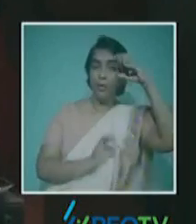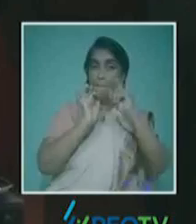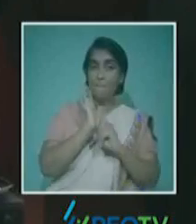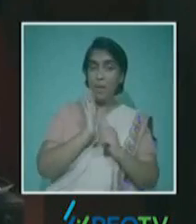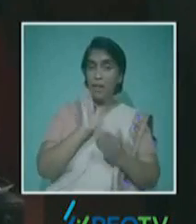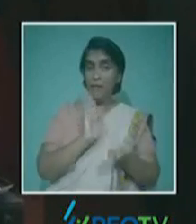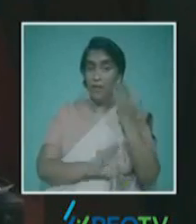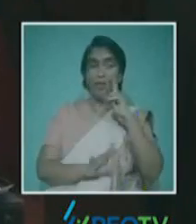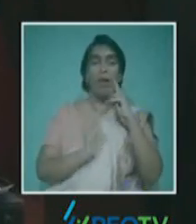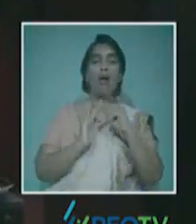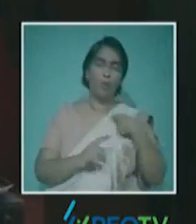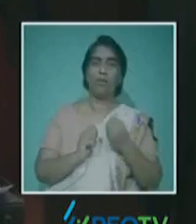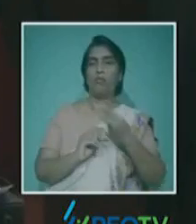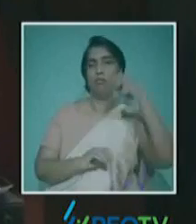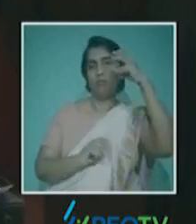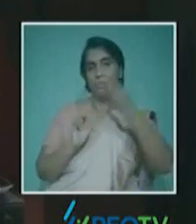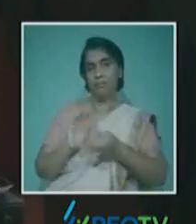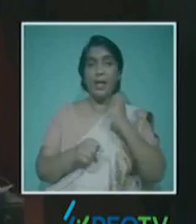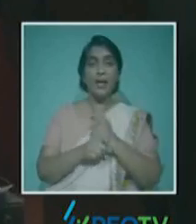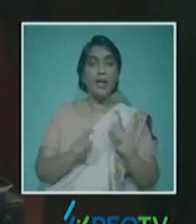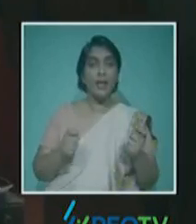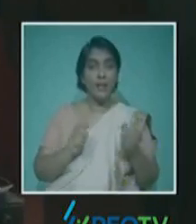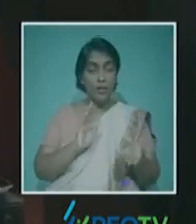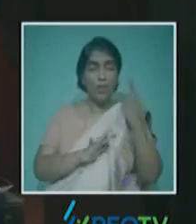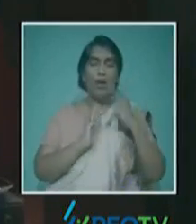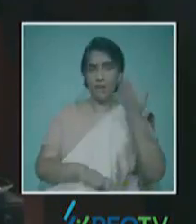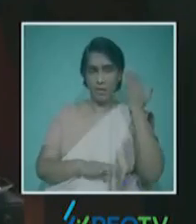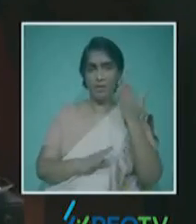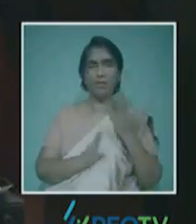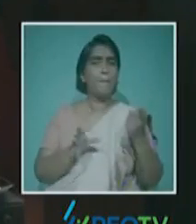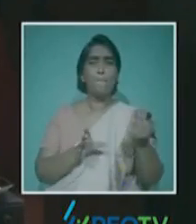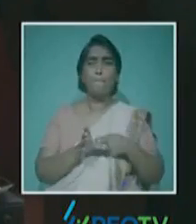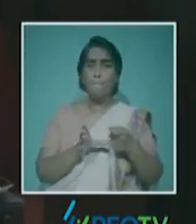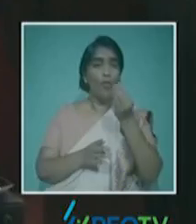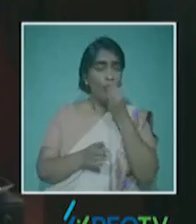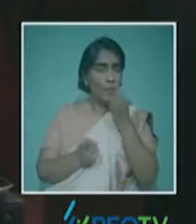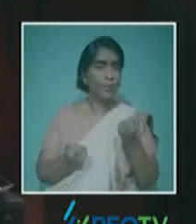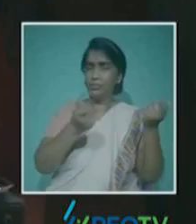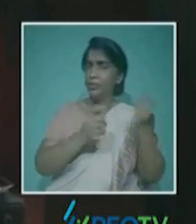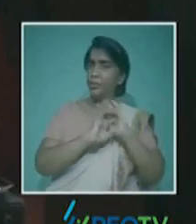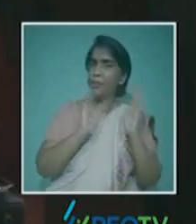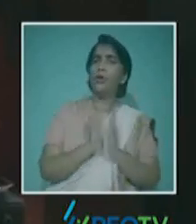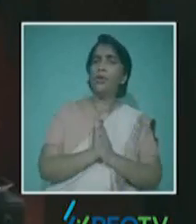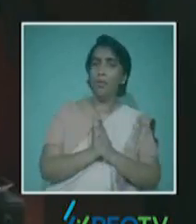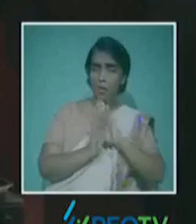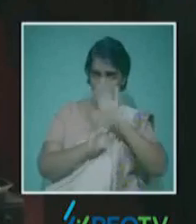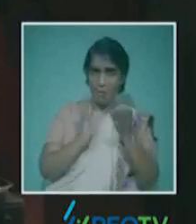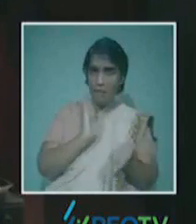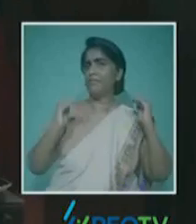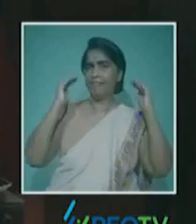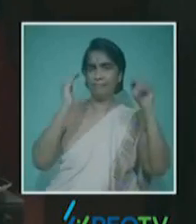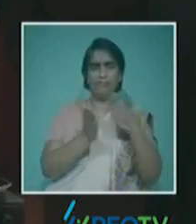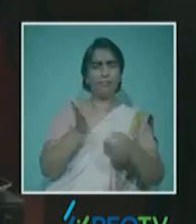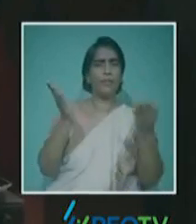මොකද්ද කියන්නේ? IMF එක හින්දා කරනවායි කියලා. ගෑස් බිල වැඩි කරනකොට IMF එක කියන හින්දා කරනවා. පිටි බිල, ආහාර බිල, බඩු බිල ඒවා වැඩි වෙන්නේ IMF එක